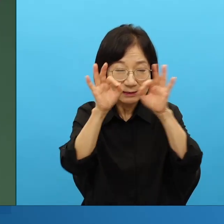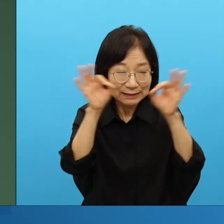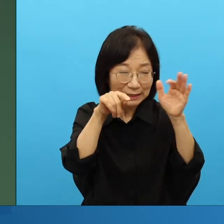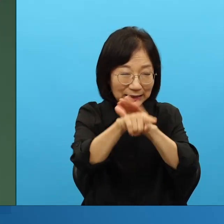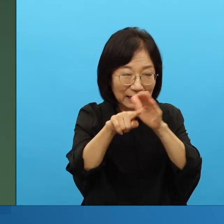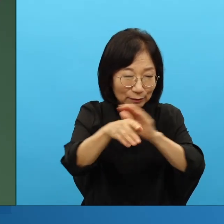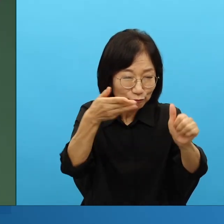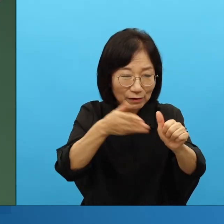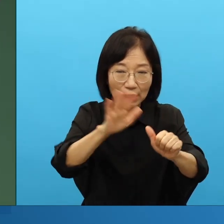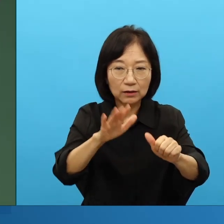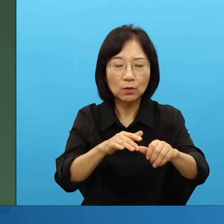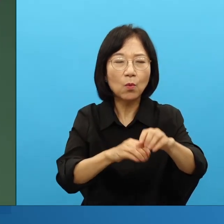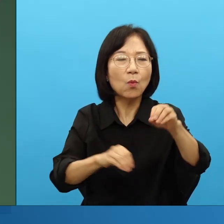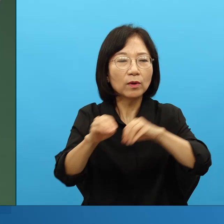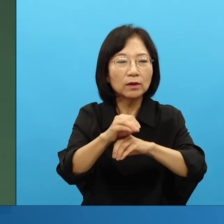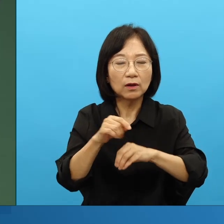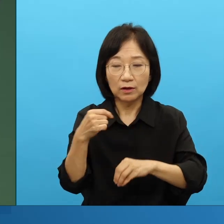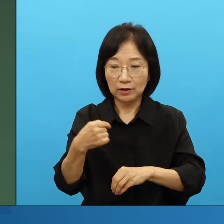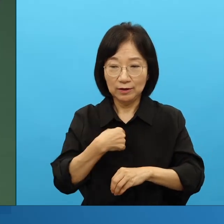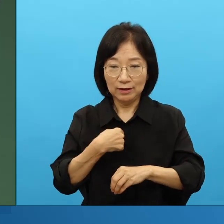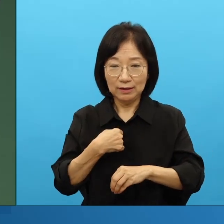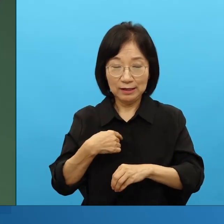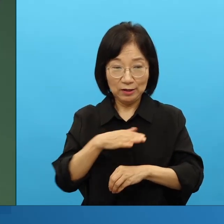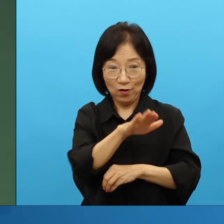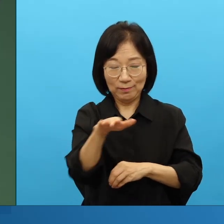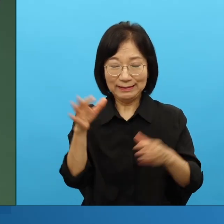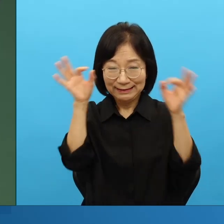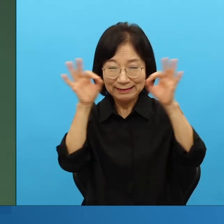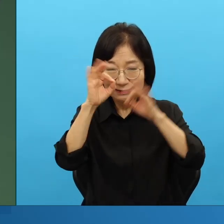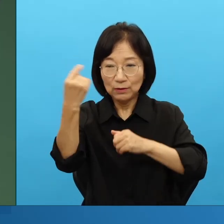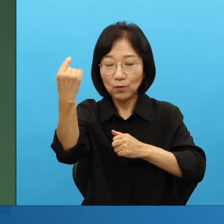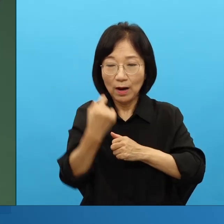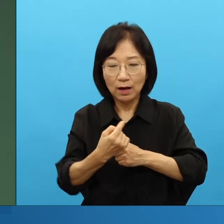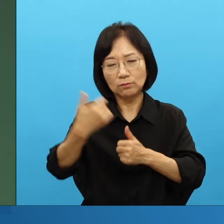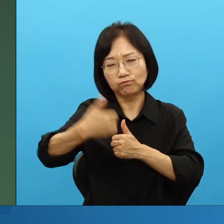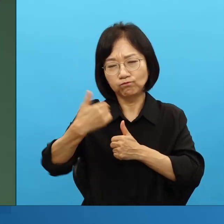아니 불신자 성은 네피림도 다 그러잖아요.